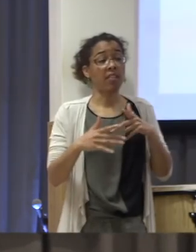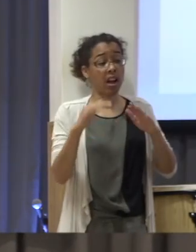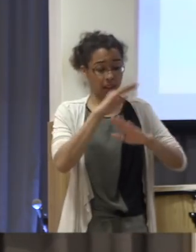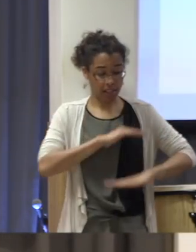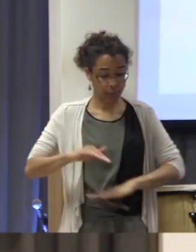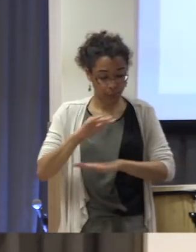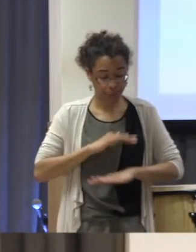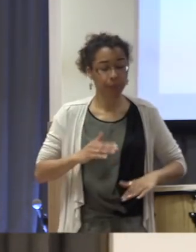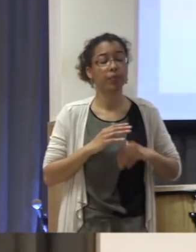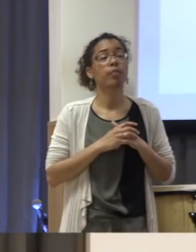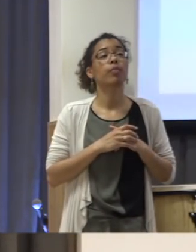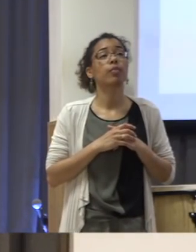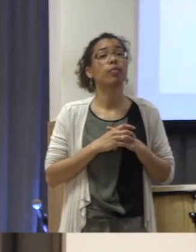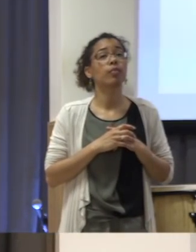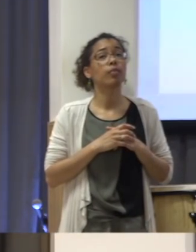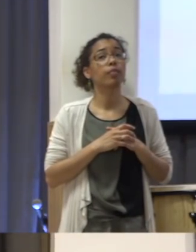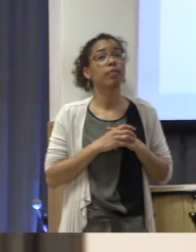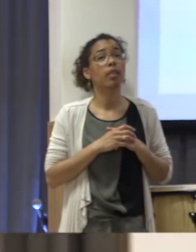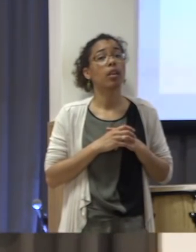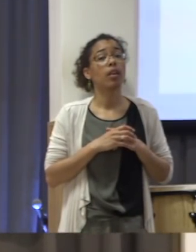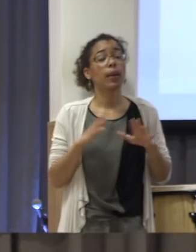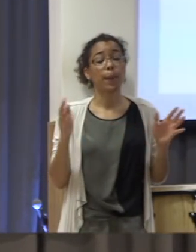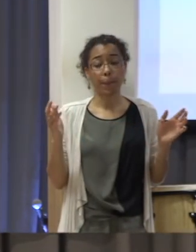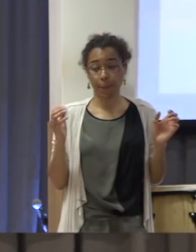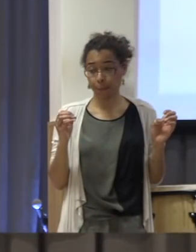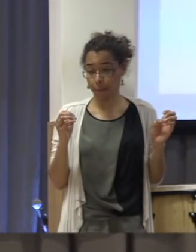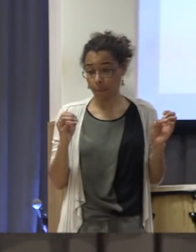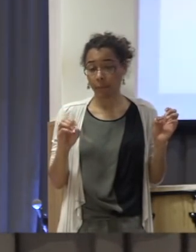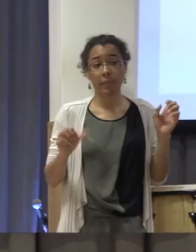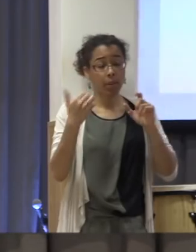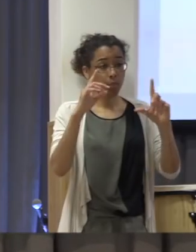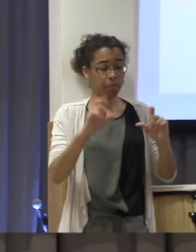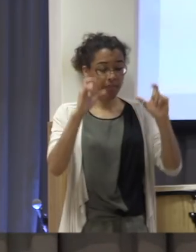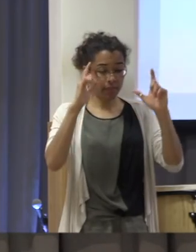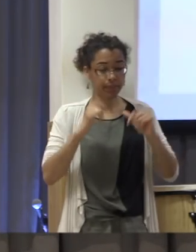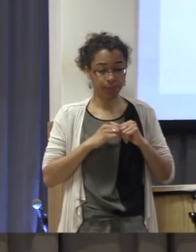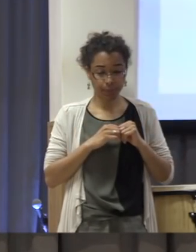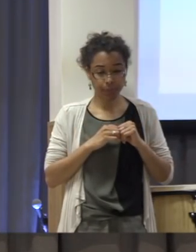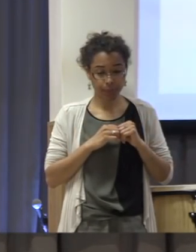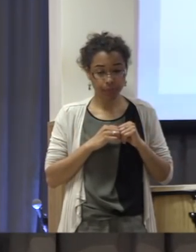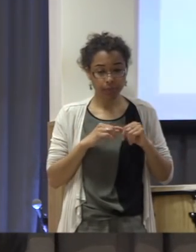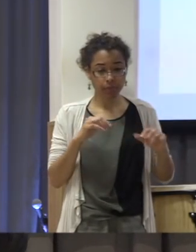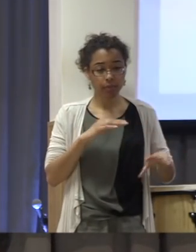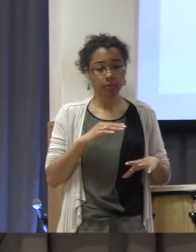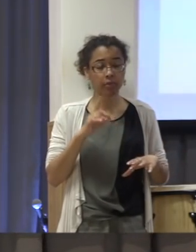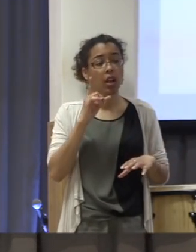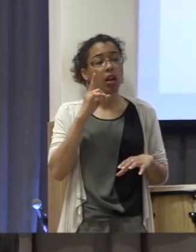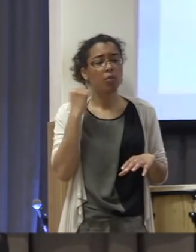On fait la radio. Quand on a fait le premier cliché, on me dit encore, monsieur,